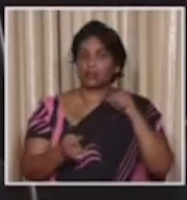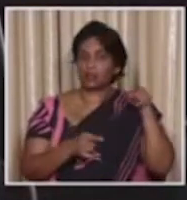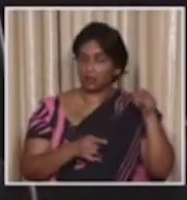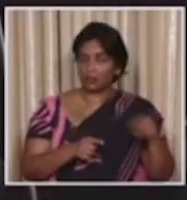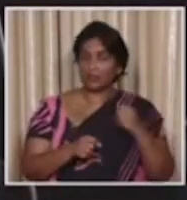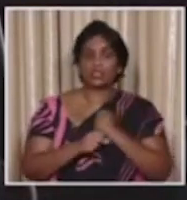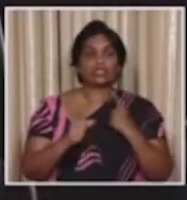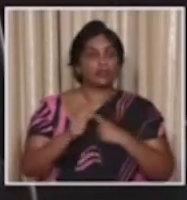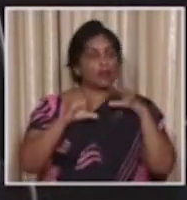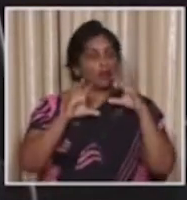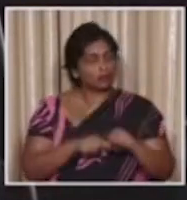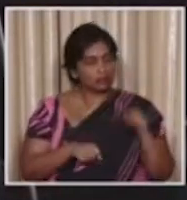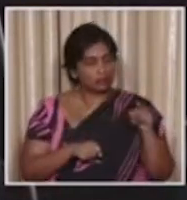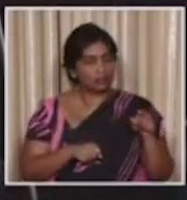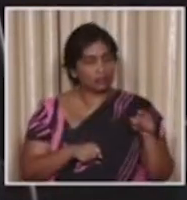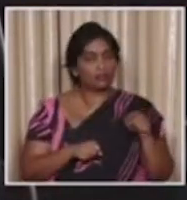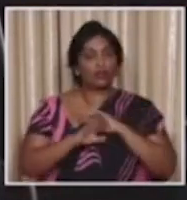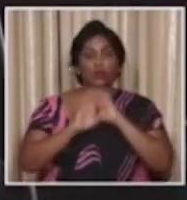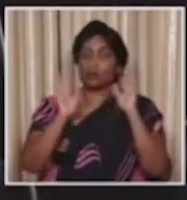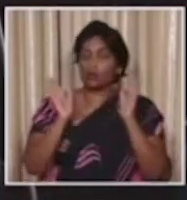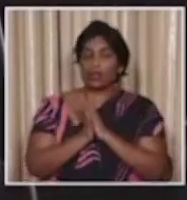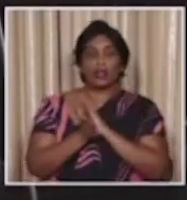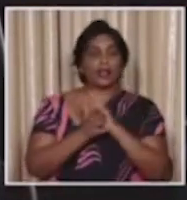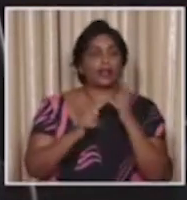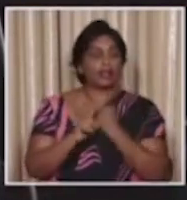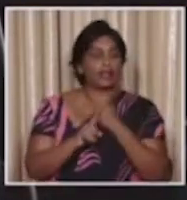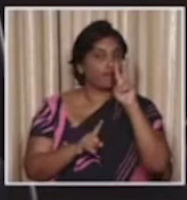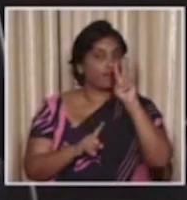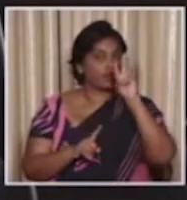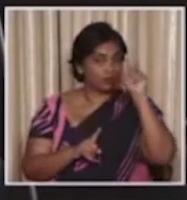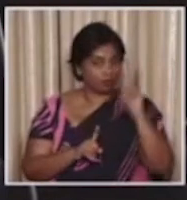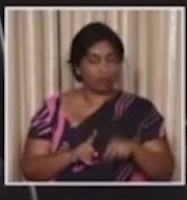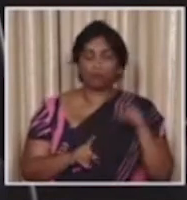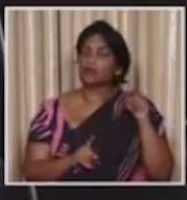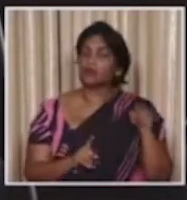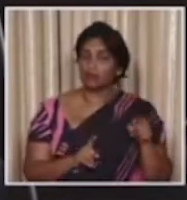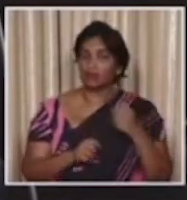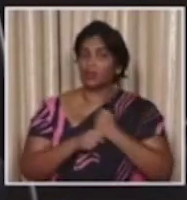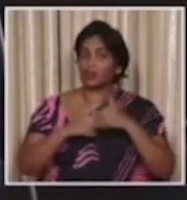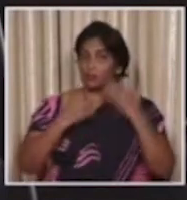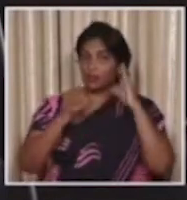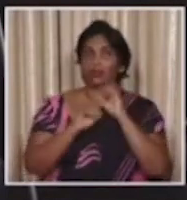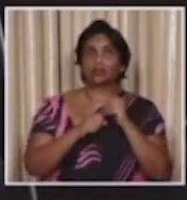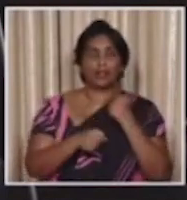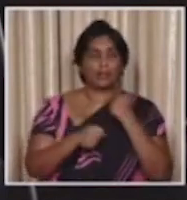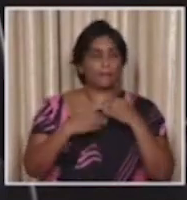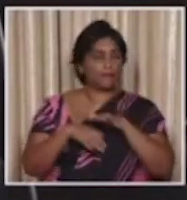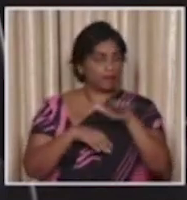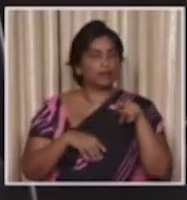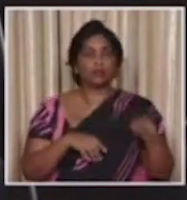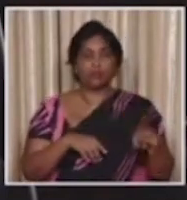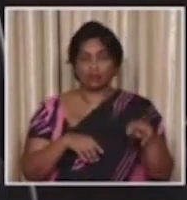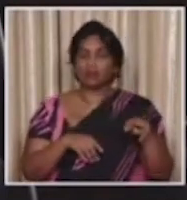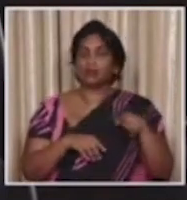තියෙනවා දිසාපතිට අයිතිය තියෙනවා මේ අක්ක හෙට්ටයාර 23. එතකොට මේක ගැසට් කරපු ඉඩමක්. එතකොට